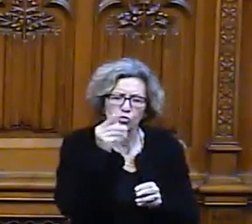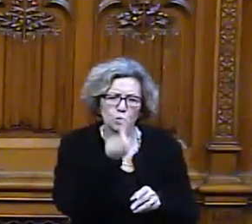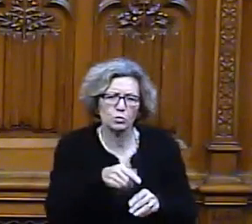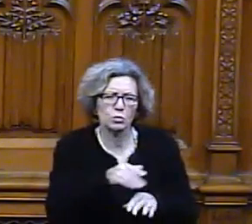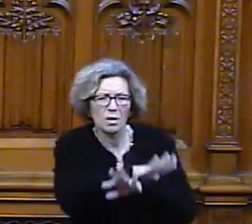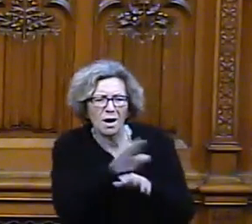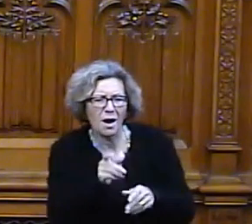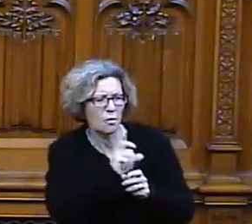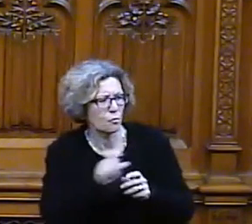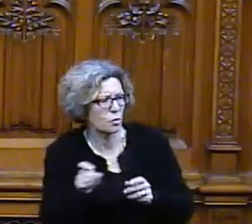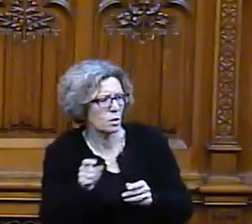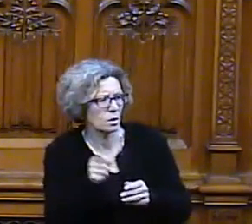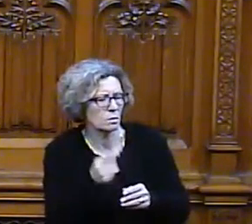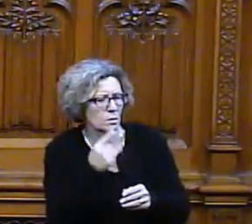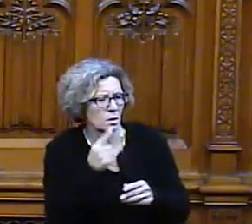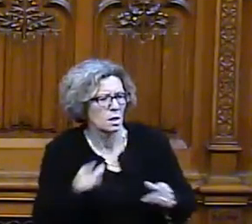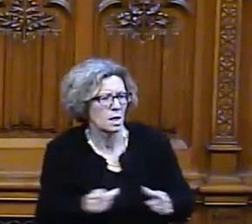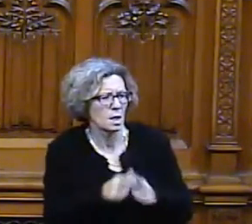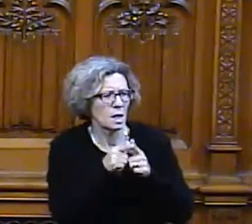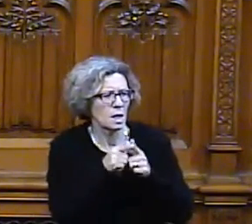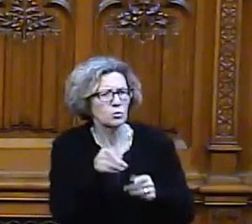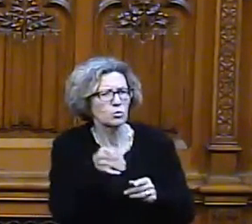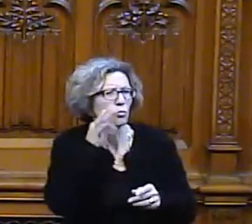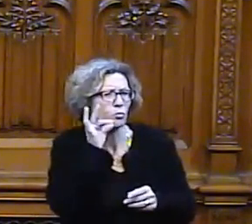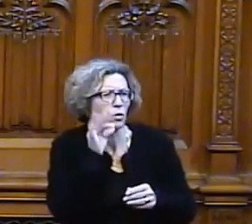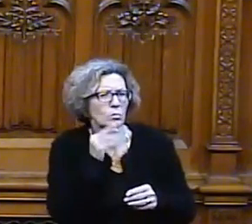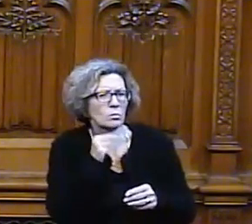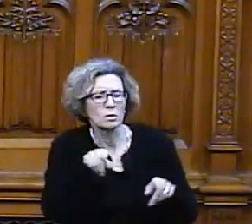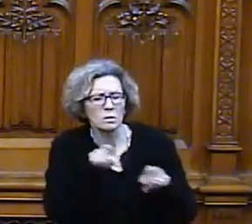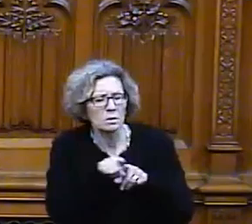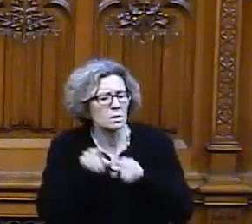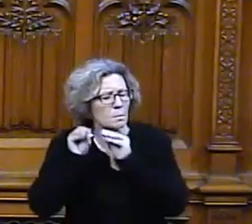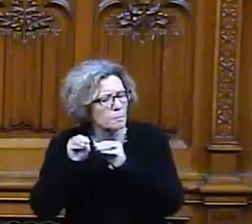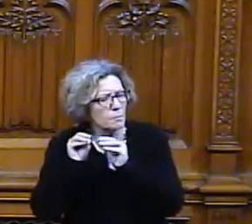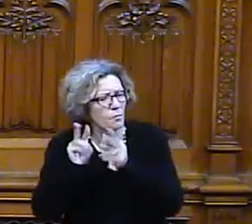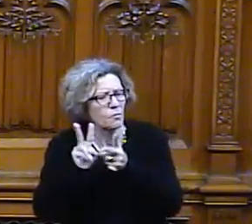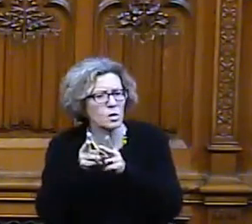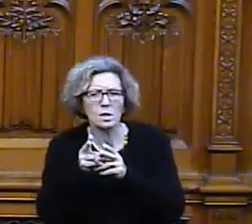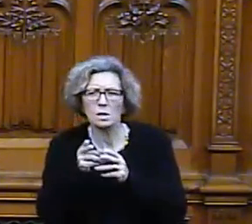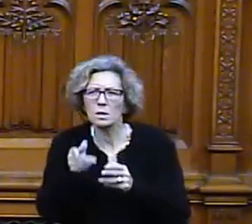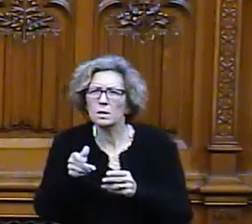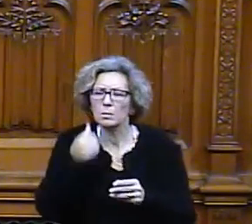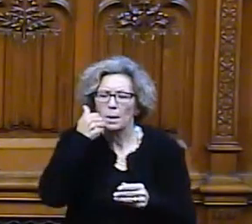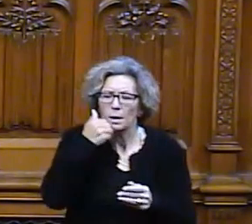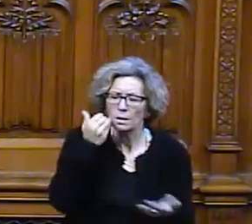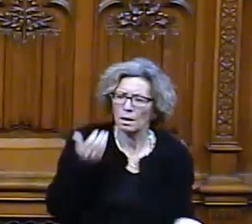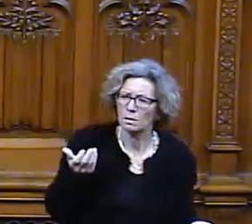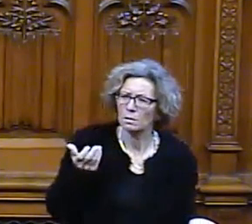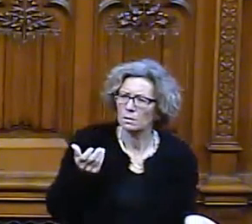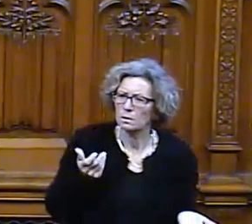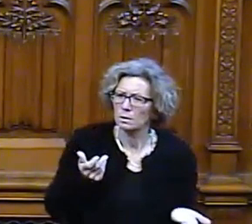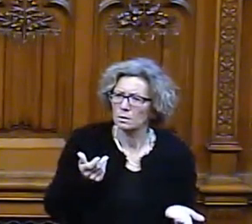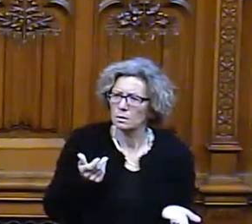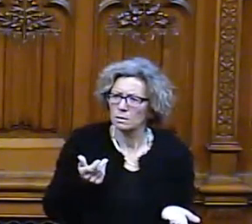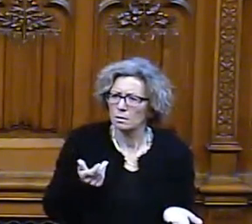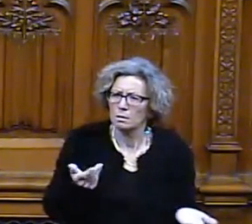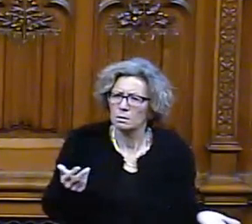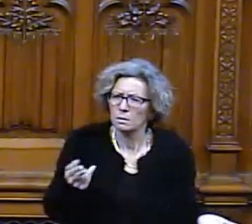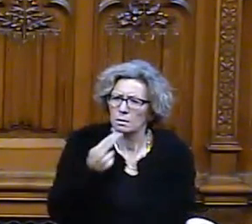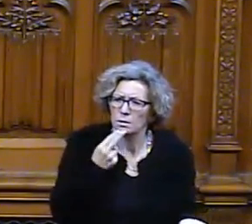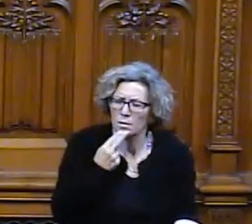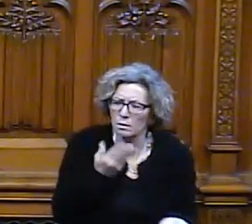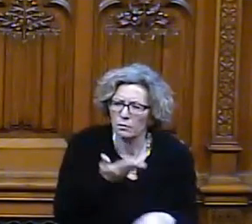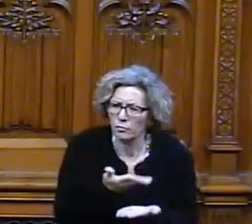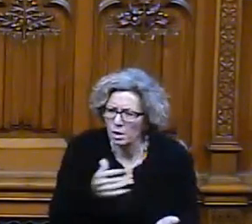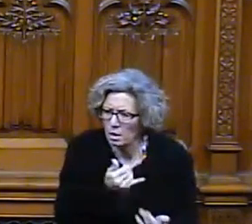in allen Fächern die Leistungen von Frauen ebenso gelehrt werden wie die von Männern. Na, wer hat euch denn